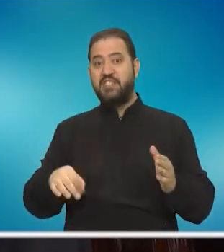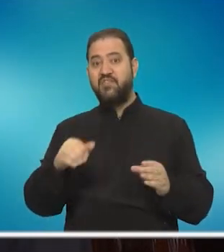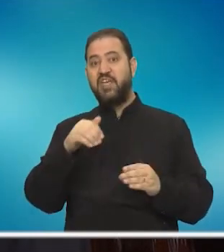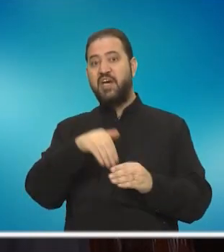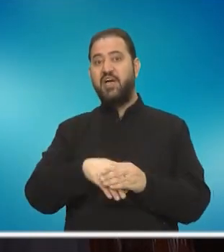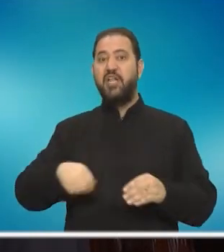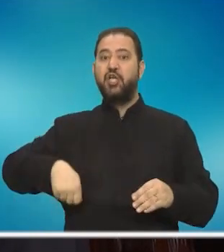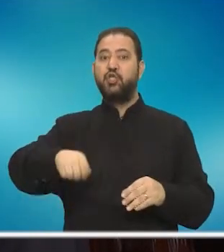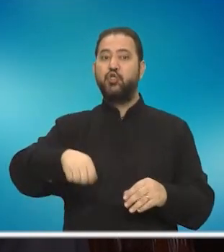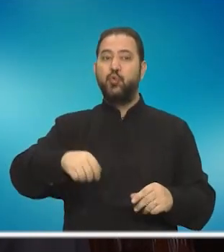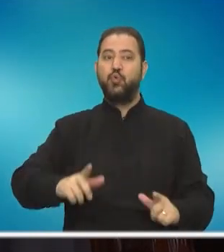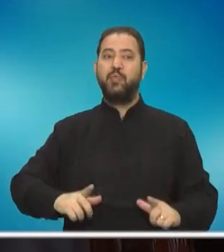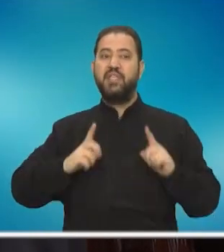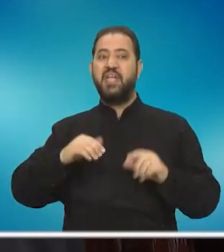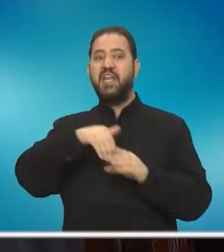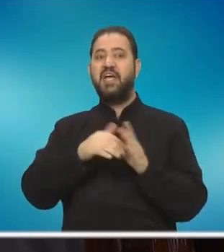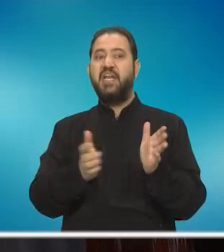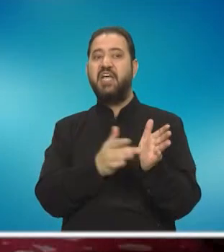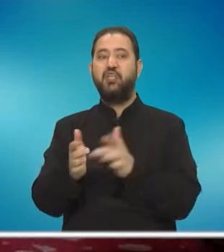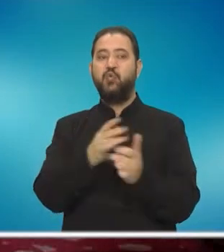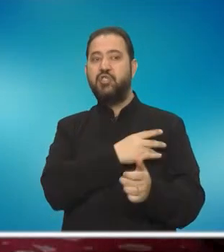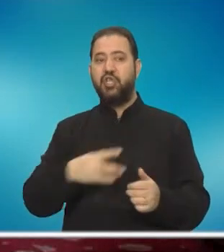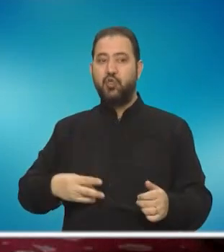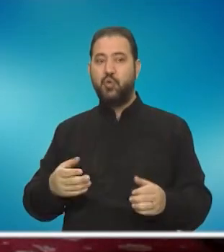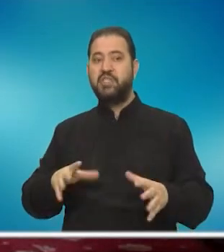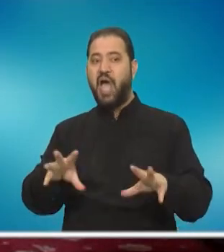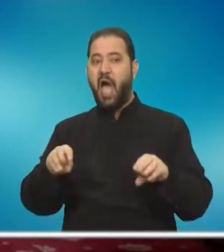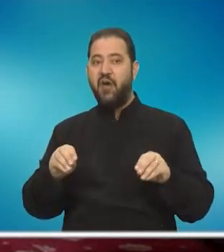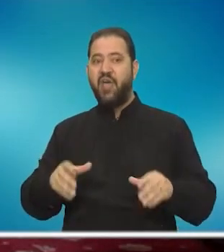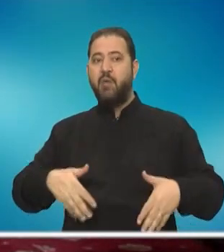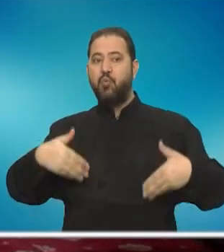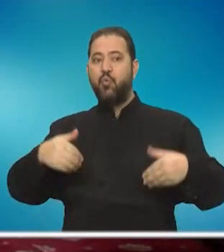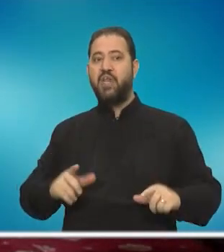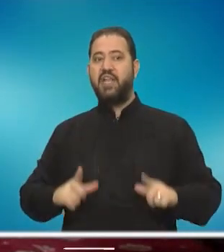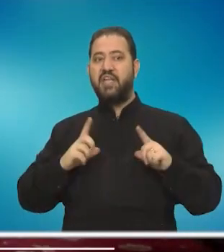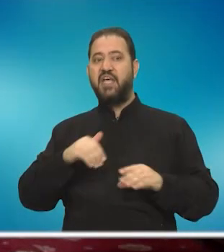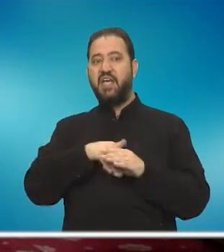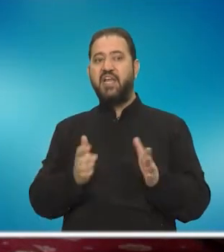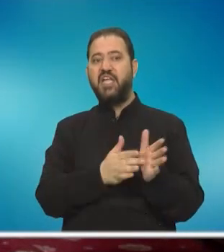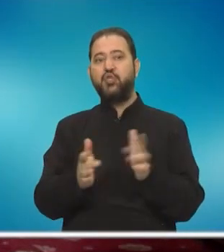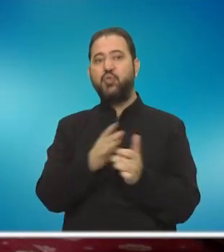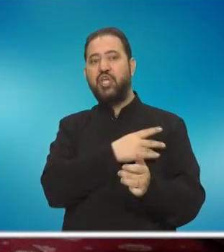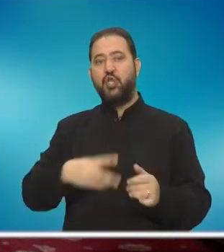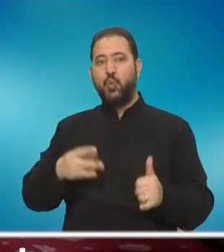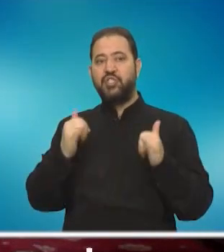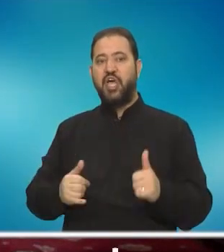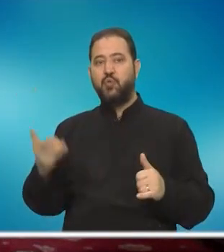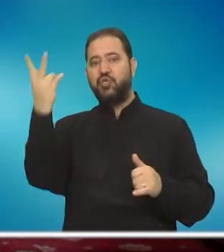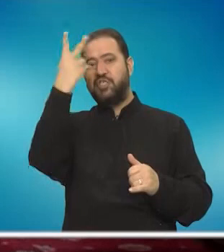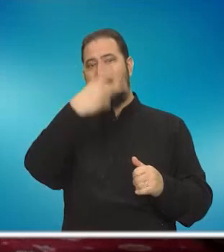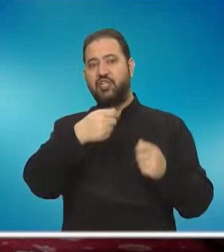fie în slujba trăirii în Hristos, în a avea bucuria trăirii în Hristos și atunci